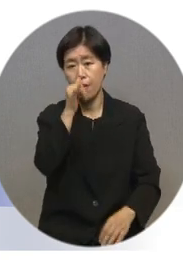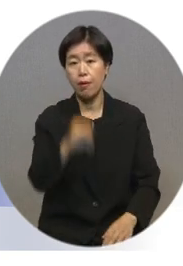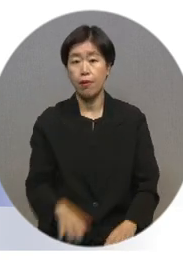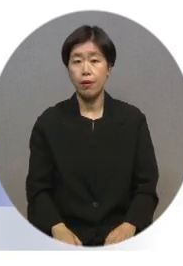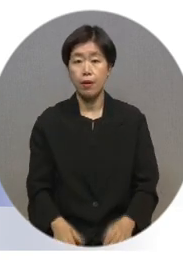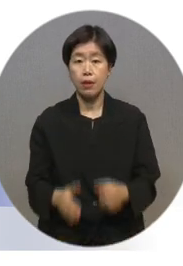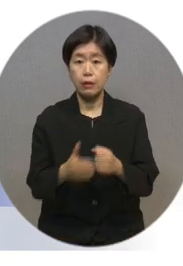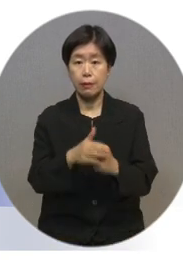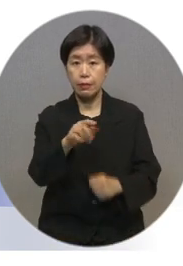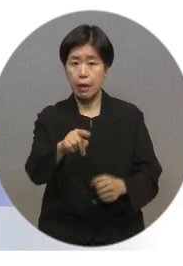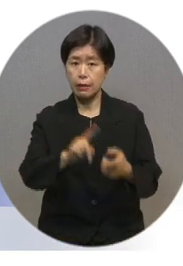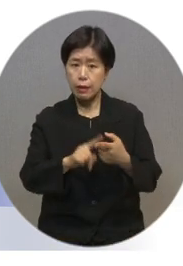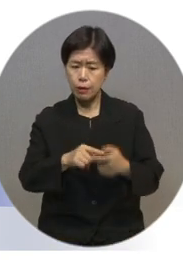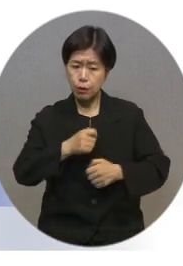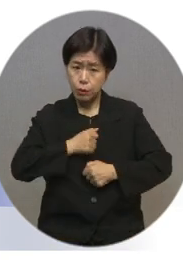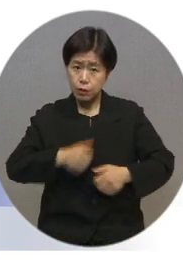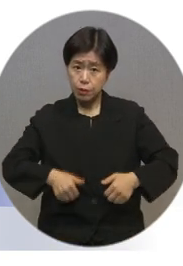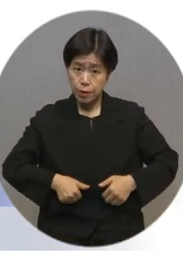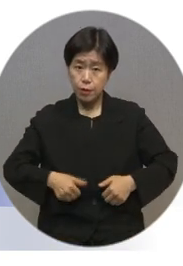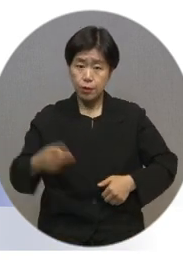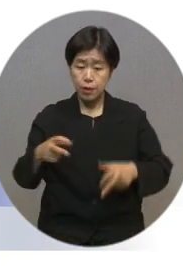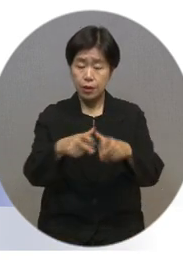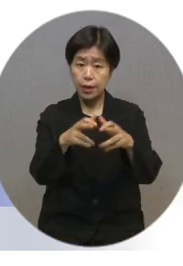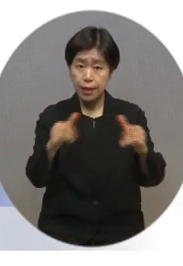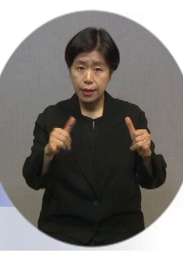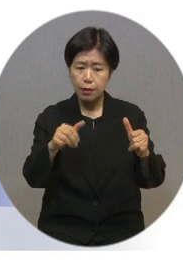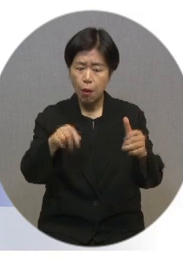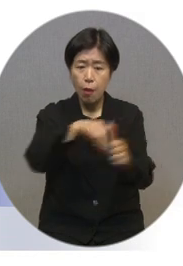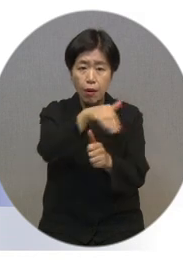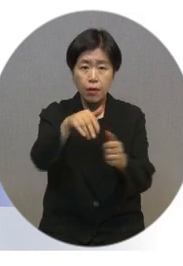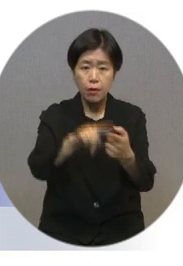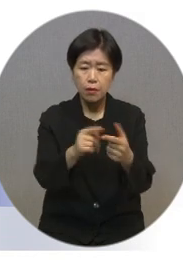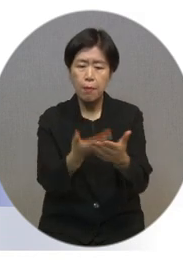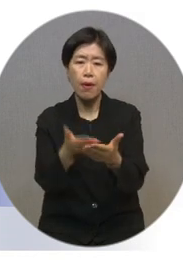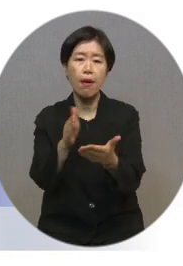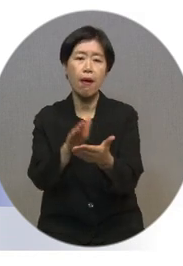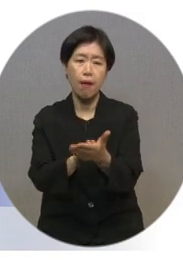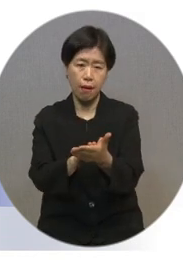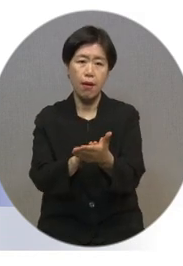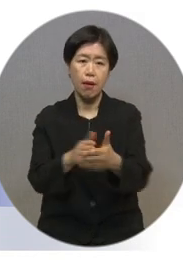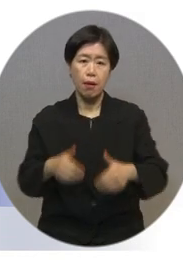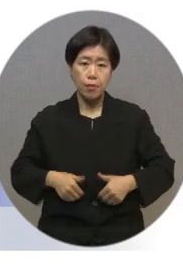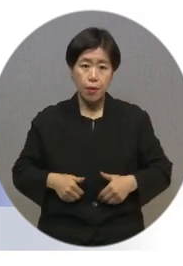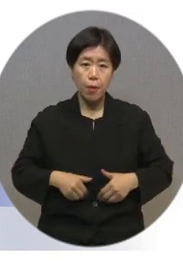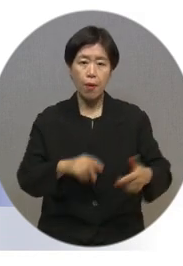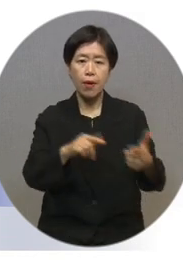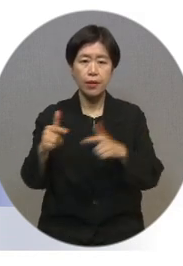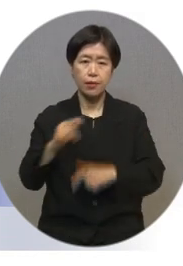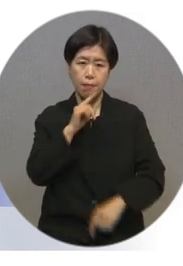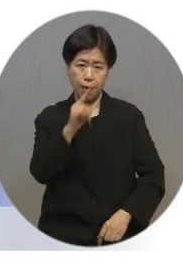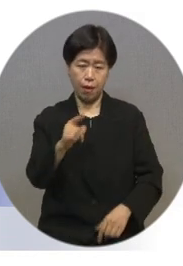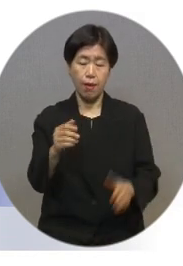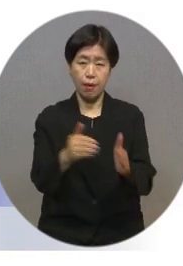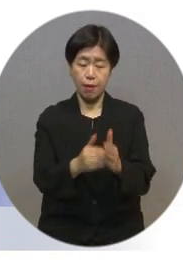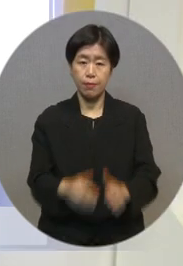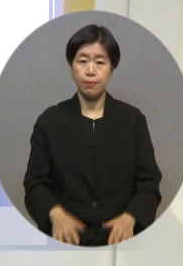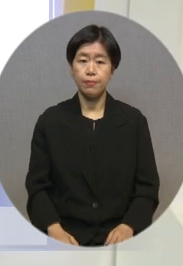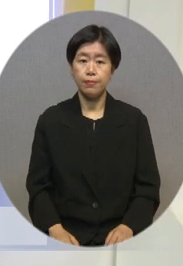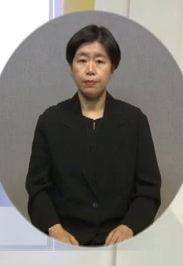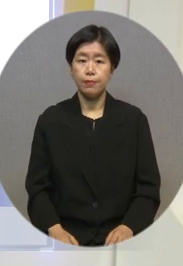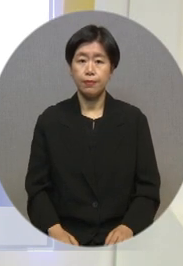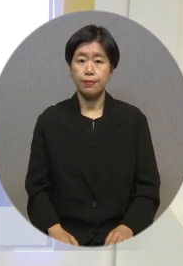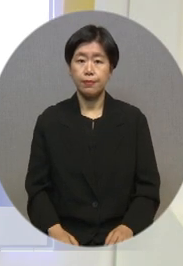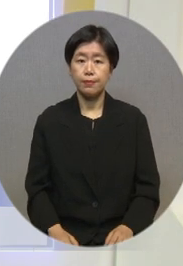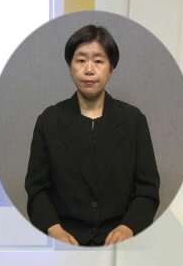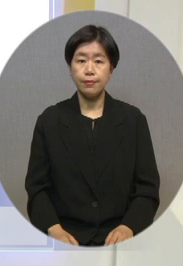주의보를 발령하고 장애인 편의 시설에 관한 개선방안 마련을 관계 기간에 제시했다고 합니다